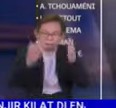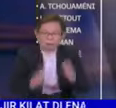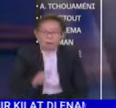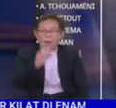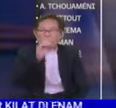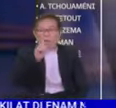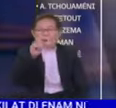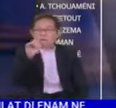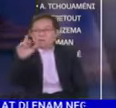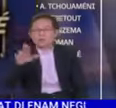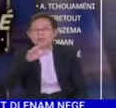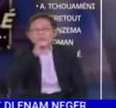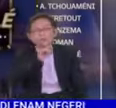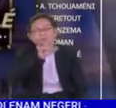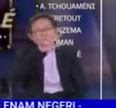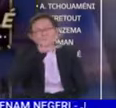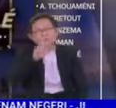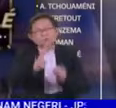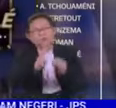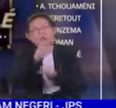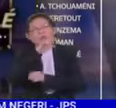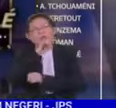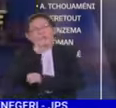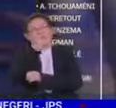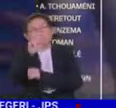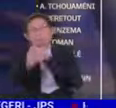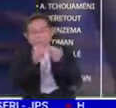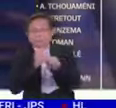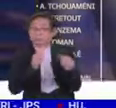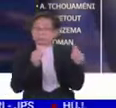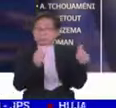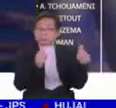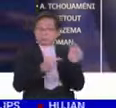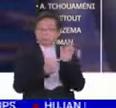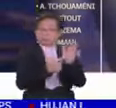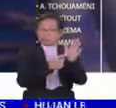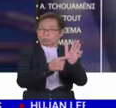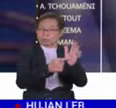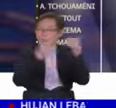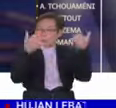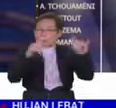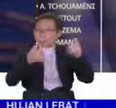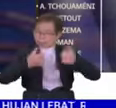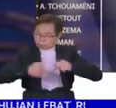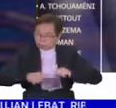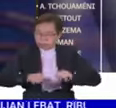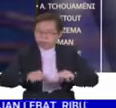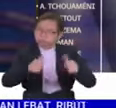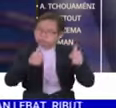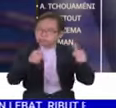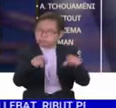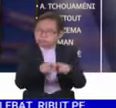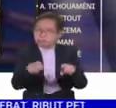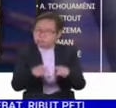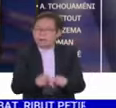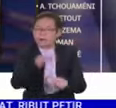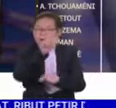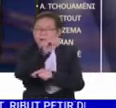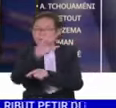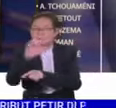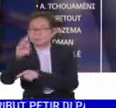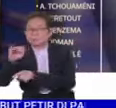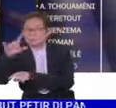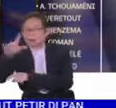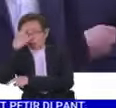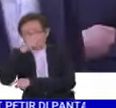Oliver Giroud, 36 tahun, kini berada dalam keadaan terbaik apabila mempamerkan aksi konsisten bersama AC Milan. Deschamps pula mengalami kesukaran